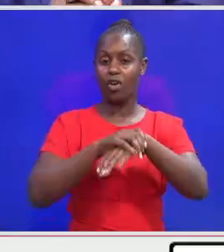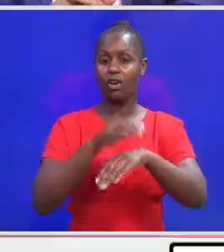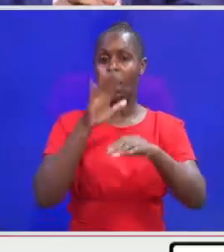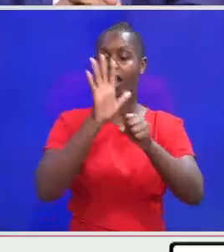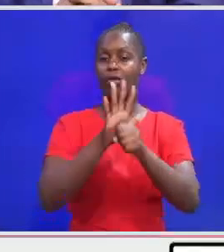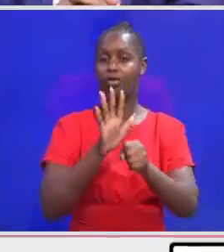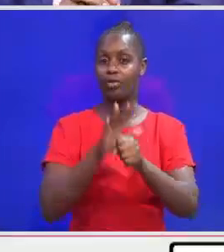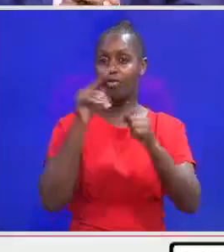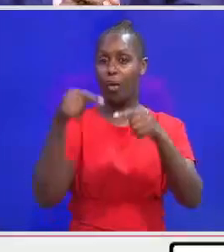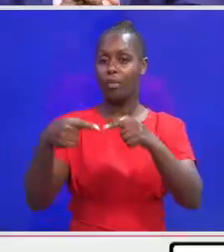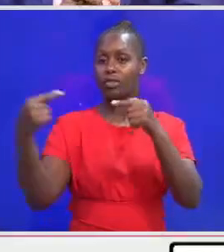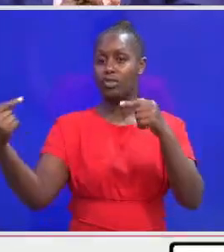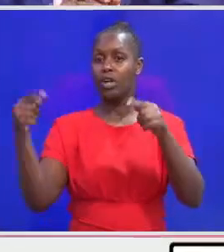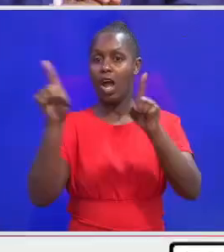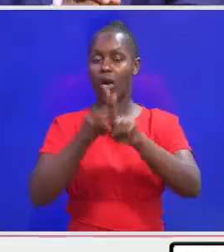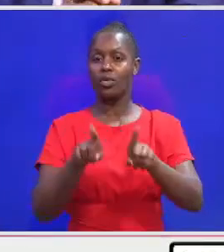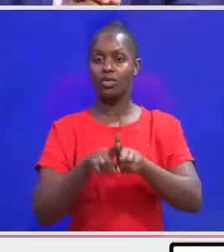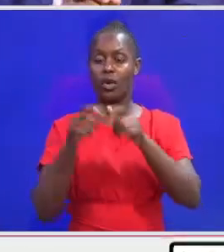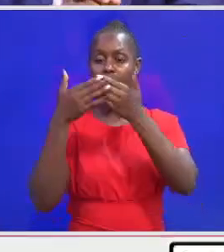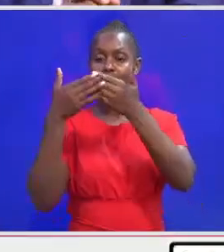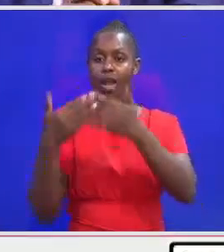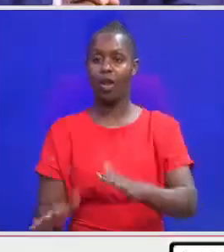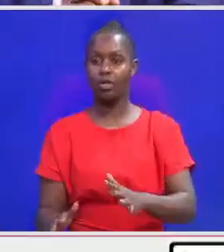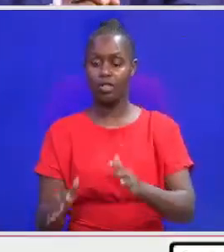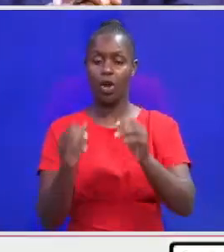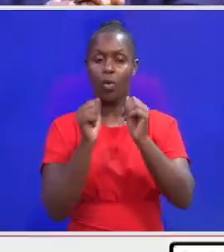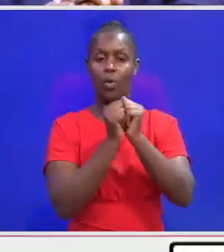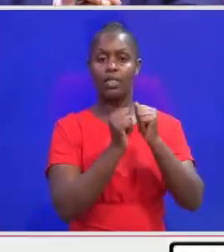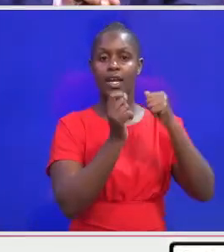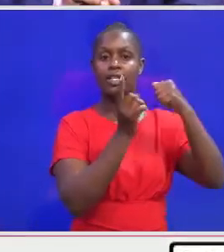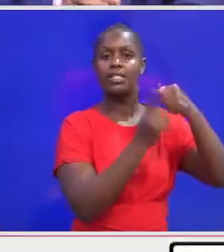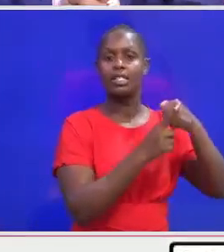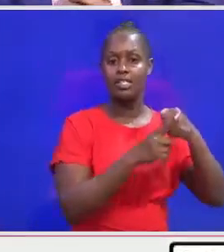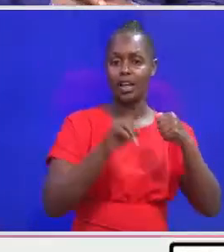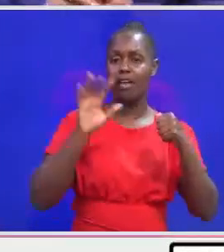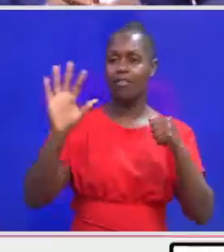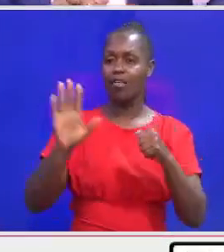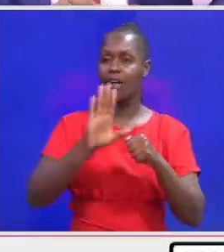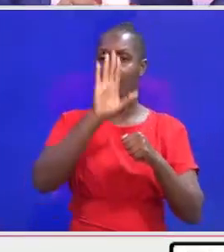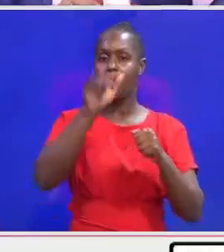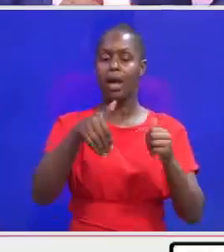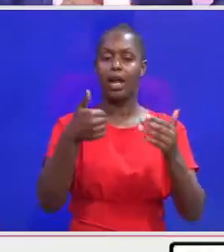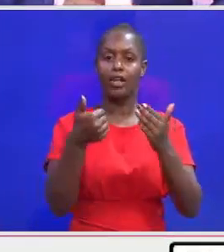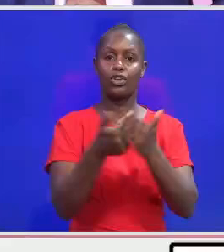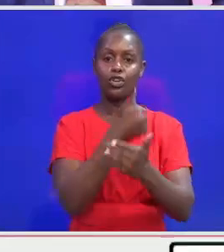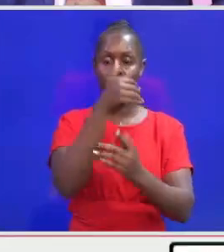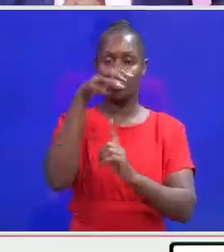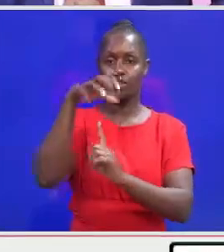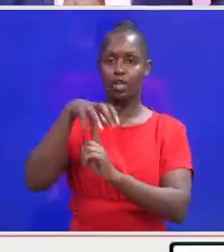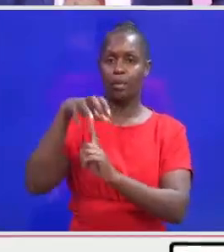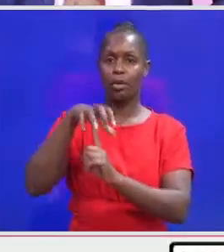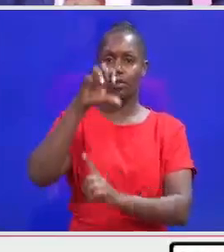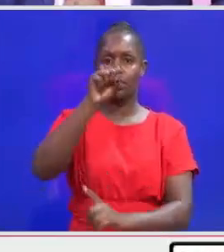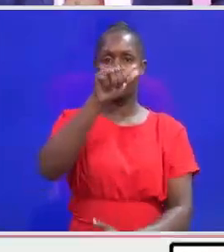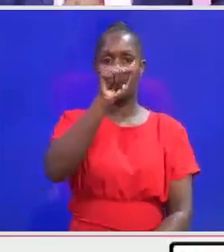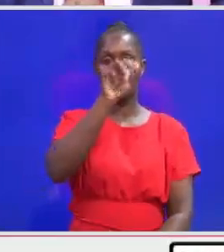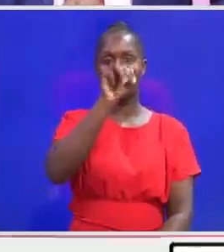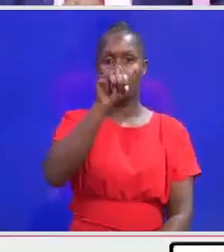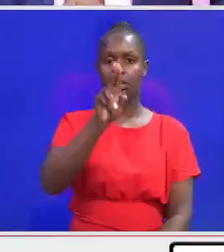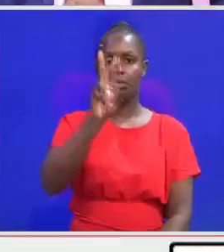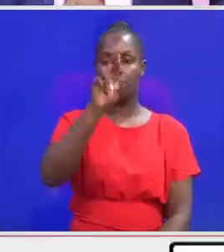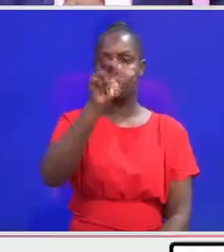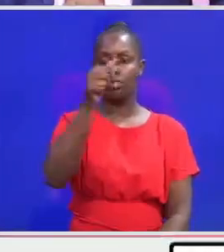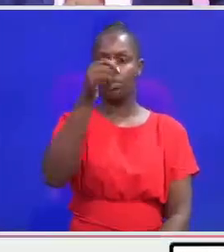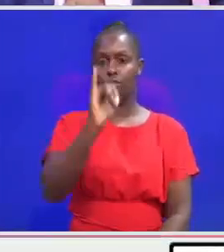mkali na kupokezwa kichapo cha alama 6-5 na mabingwa wapya ambao ni Samurai United